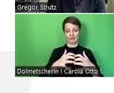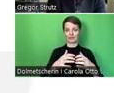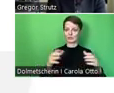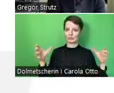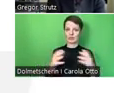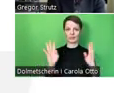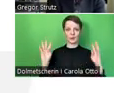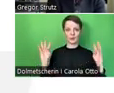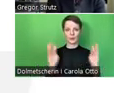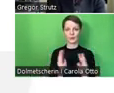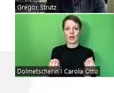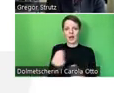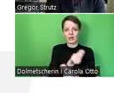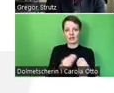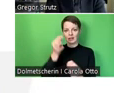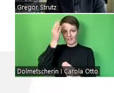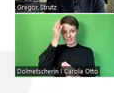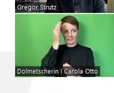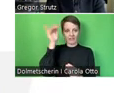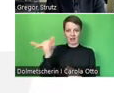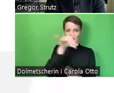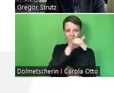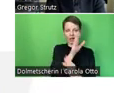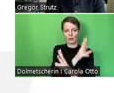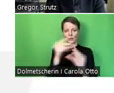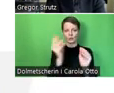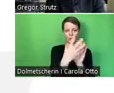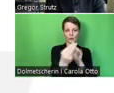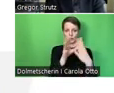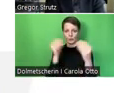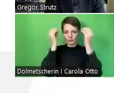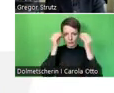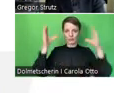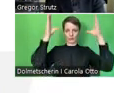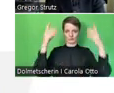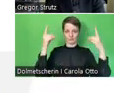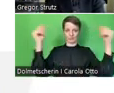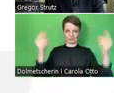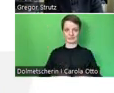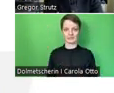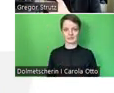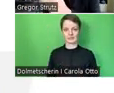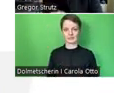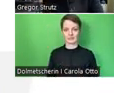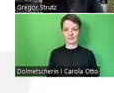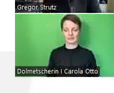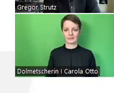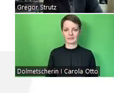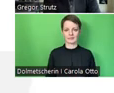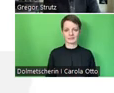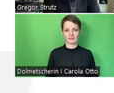und gemeinsam von diesem Wissen partizipieren können. Und insofern vielleicht als letzter Gedanke am heutigen Tag, bevor ich dann